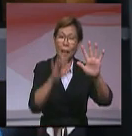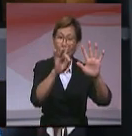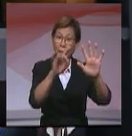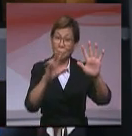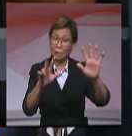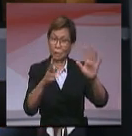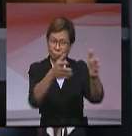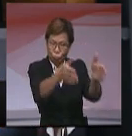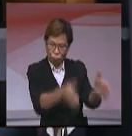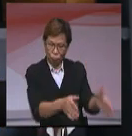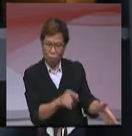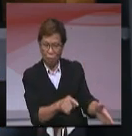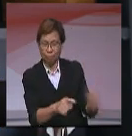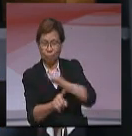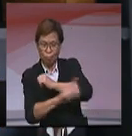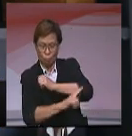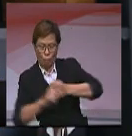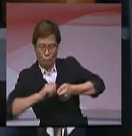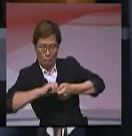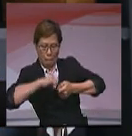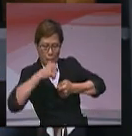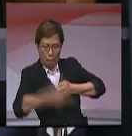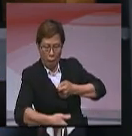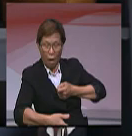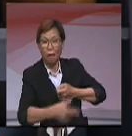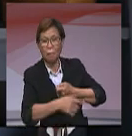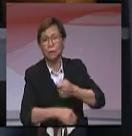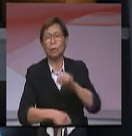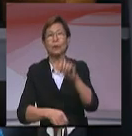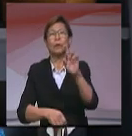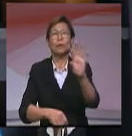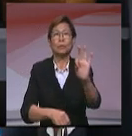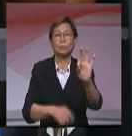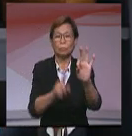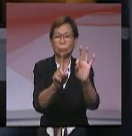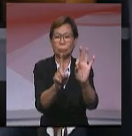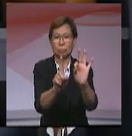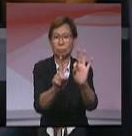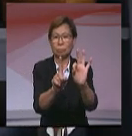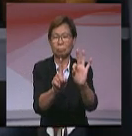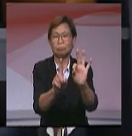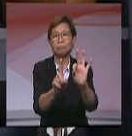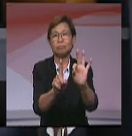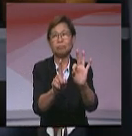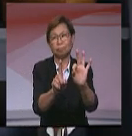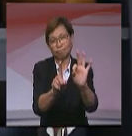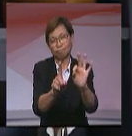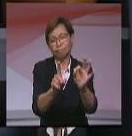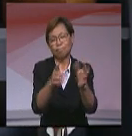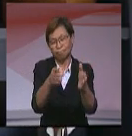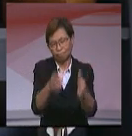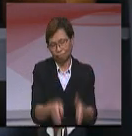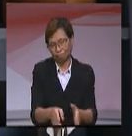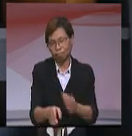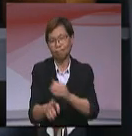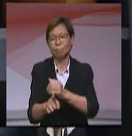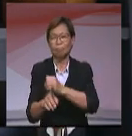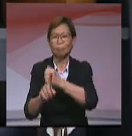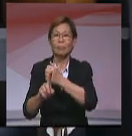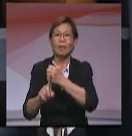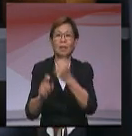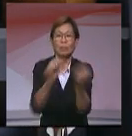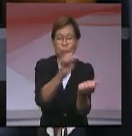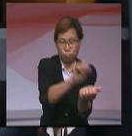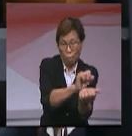583 individu telah dikompaun dan seramai 91 individu pula direman. Sebab